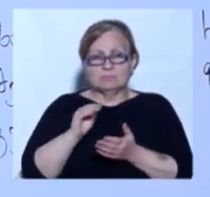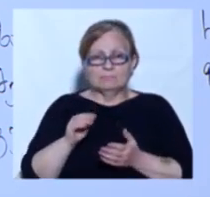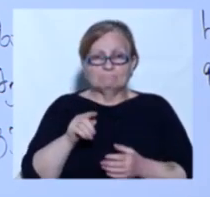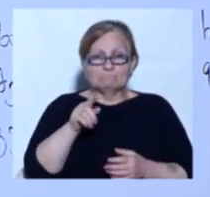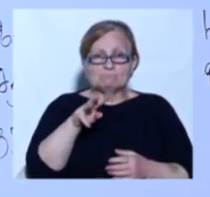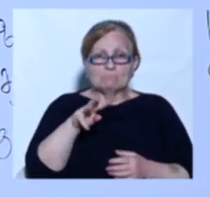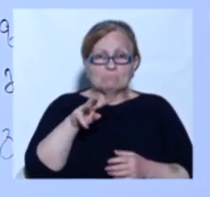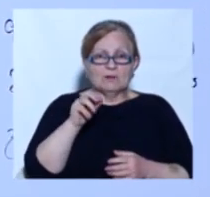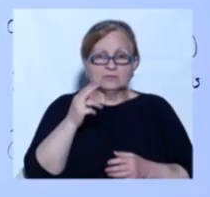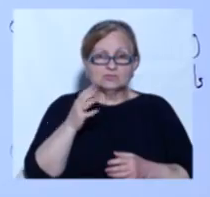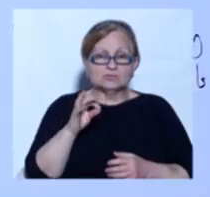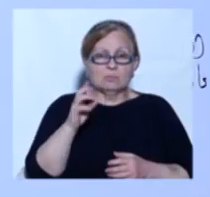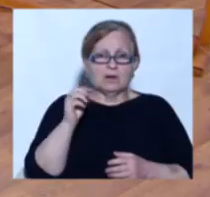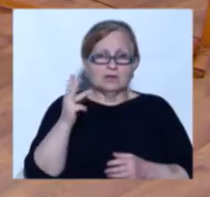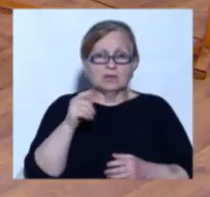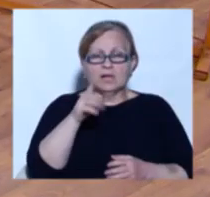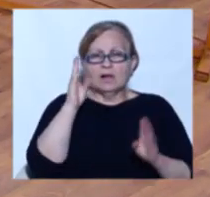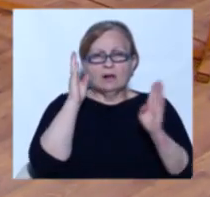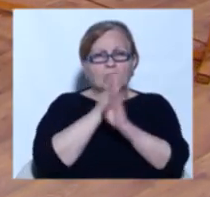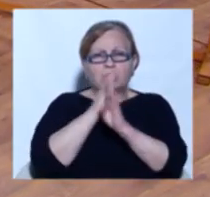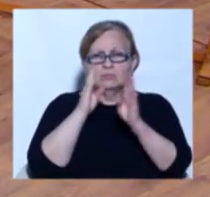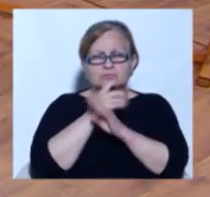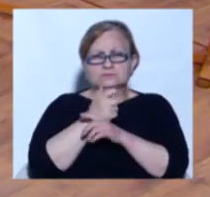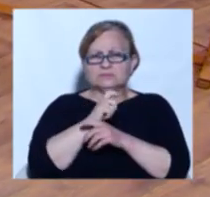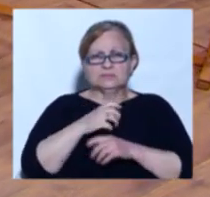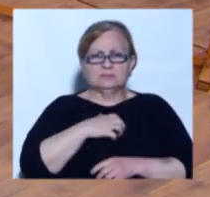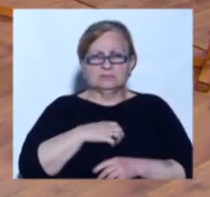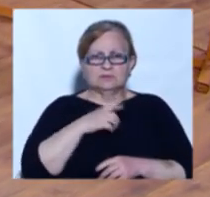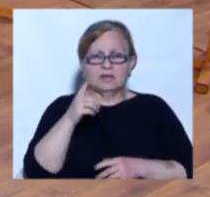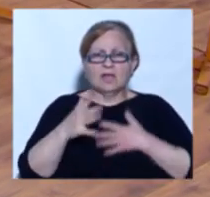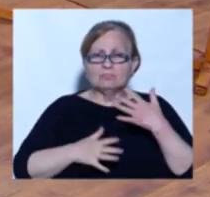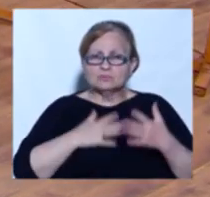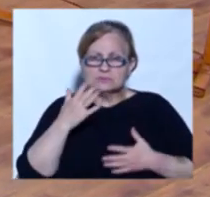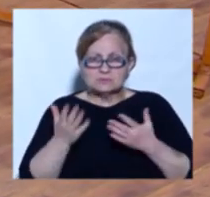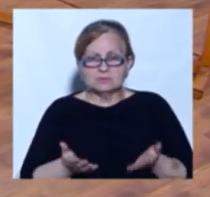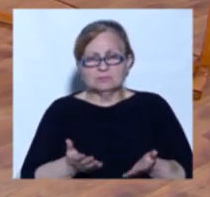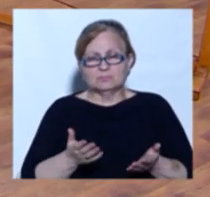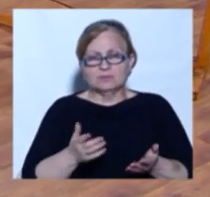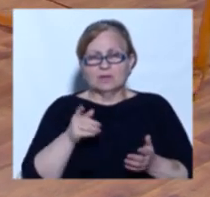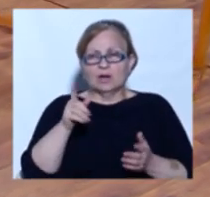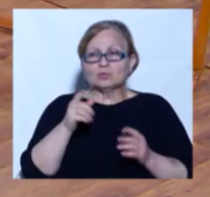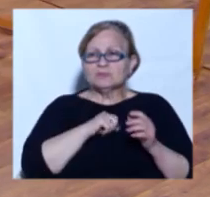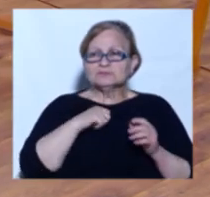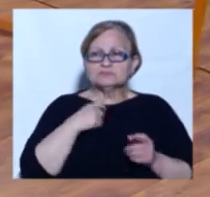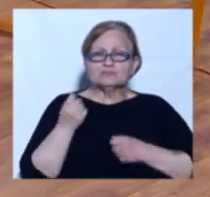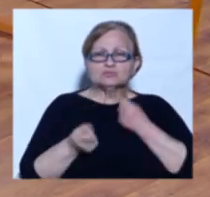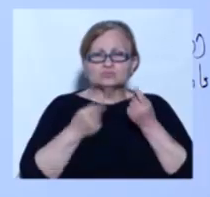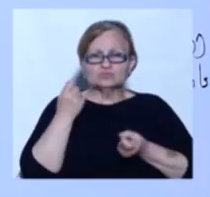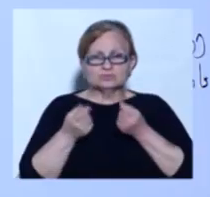ბაშოს შემოქმედებაში ბუნების თემა არის ძალიან მნიშვნელოვანი, ემოციები, რომლებიც უჩნდება